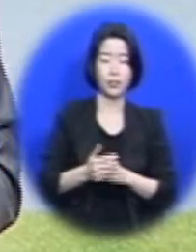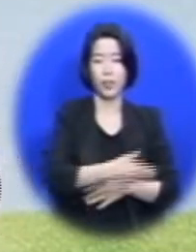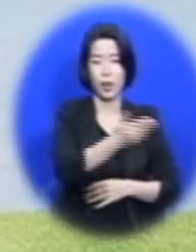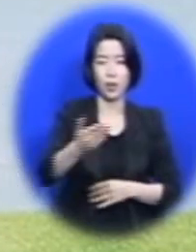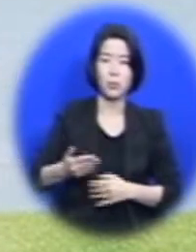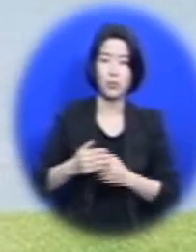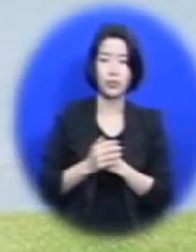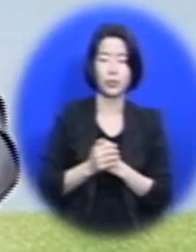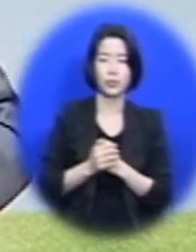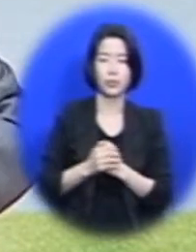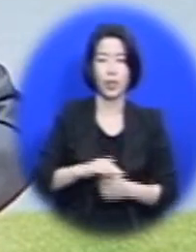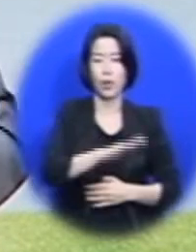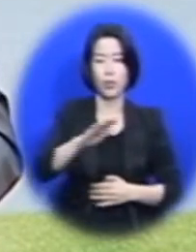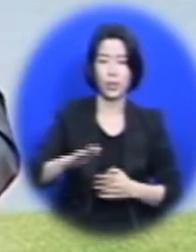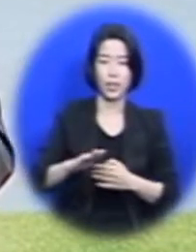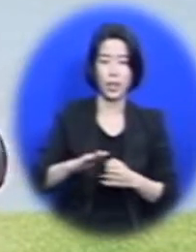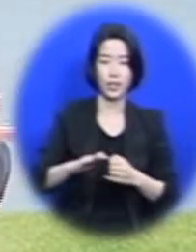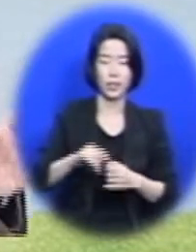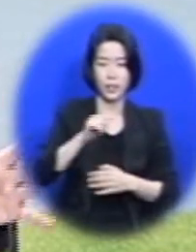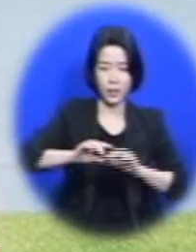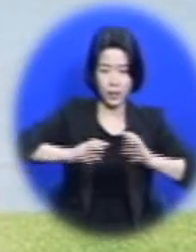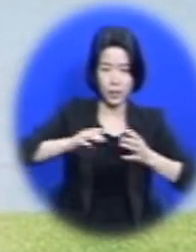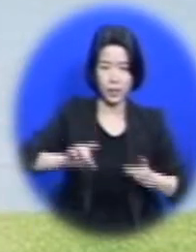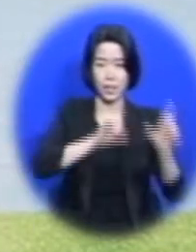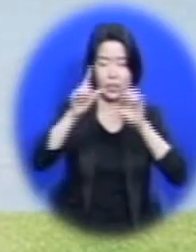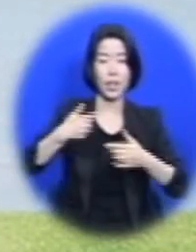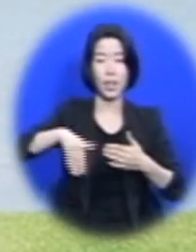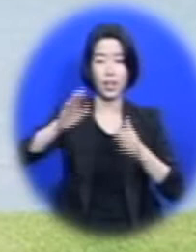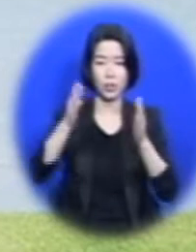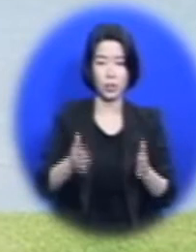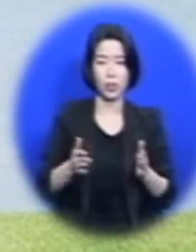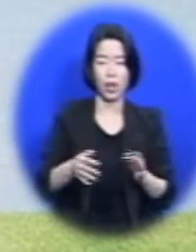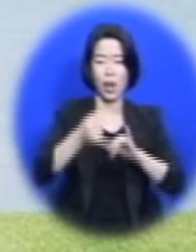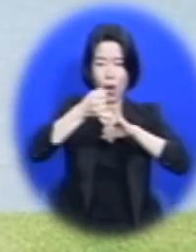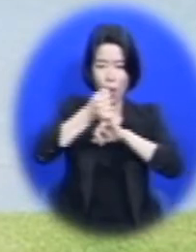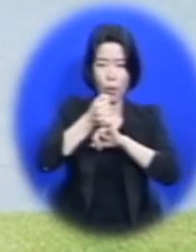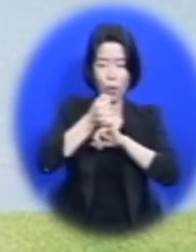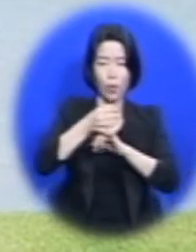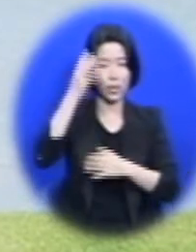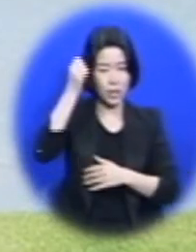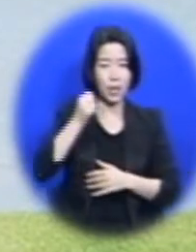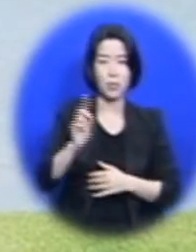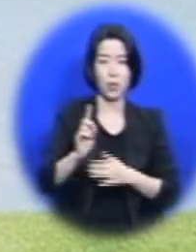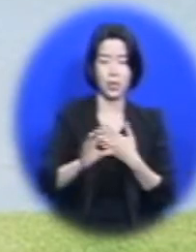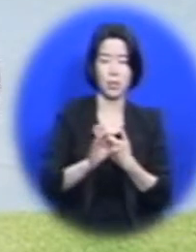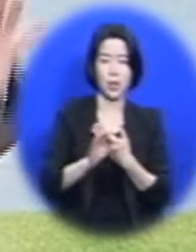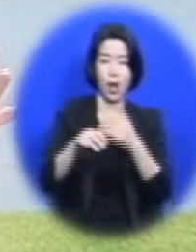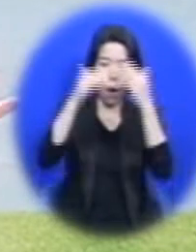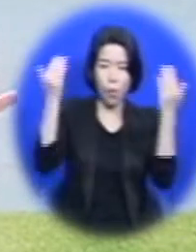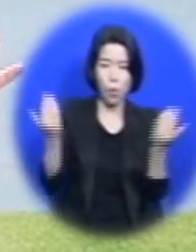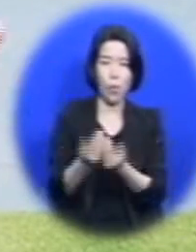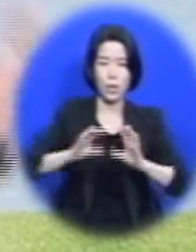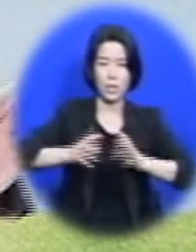여러분, 우리가 이 세상 살아가는 동안에 꼭 기억해야 될 것이, 온